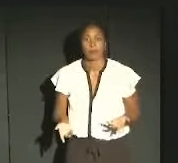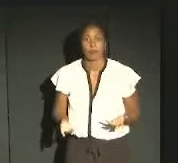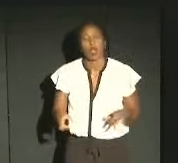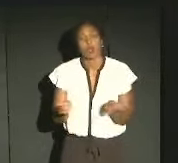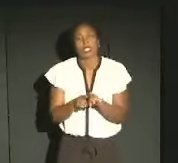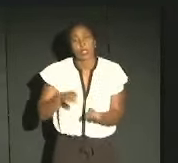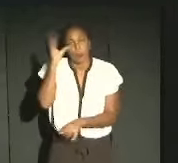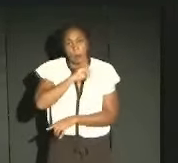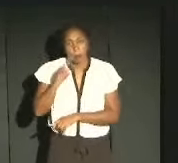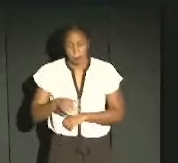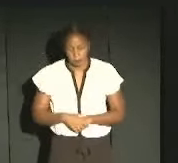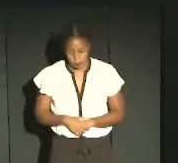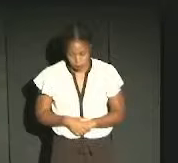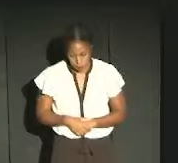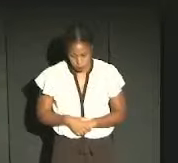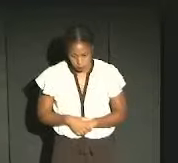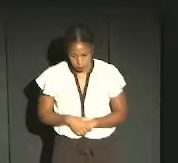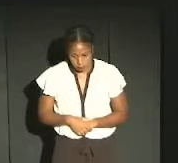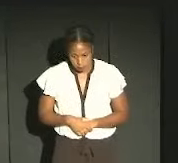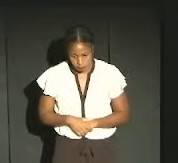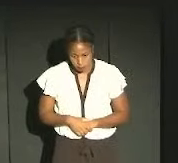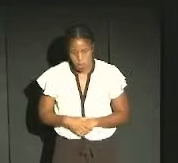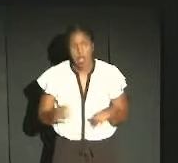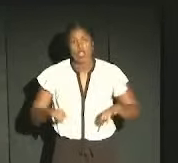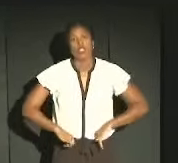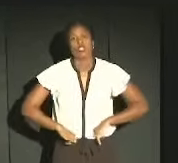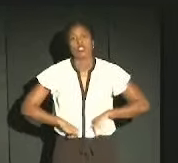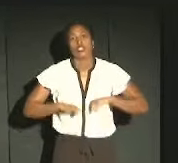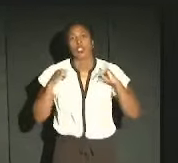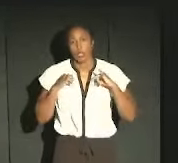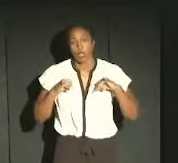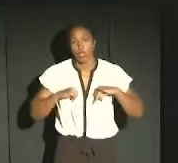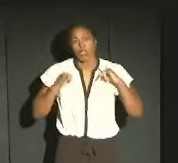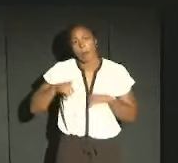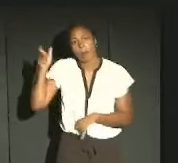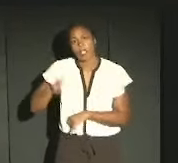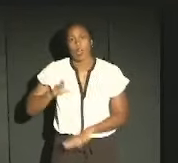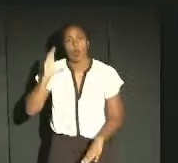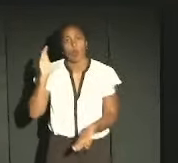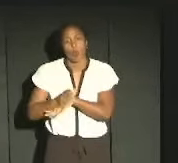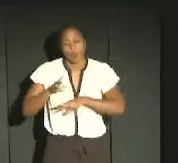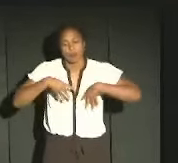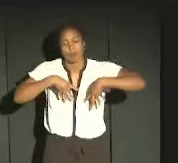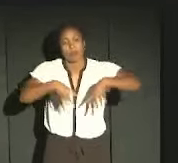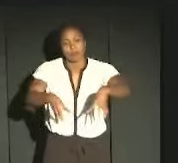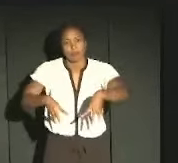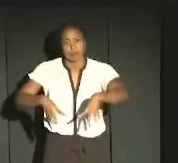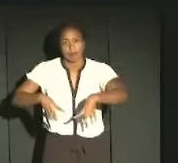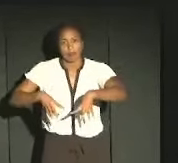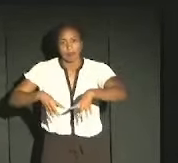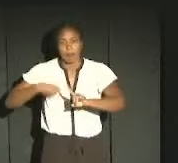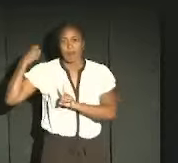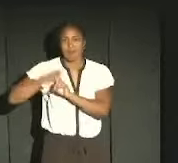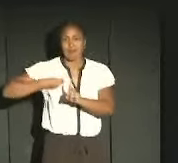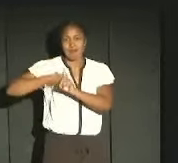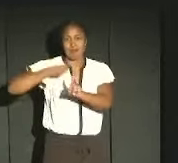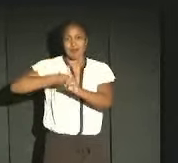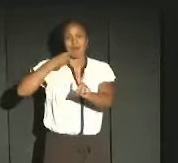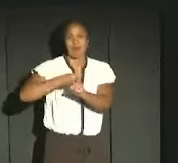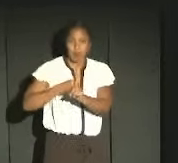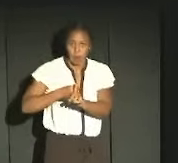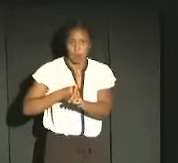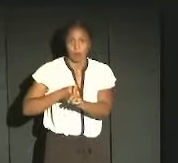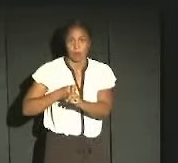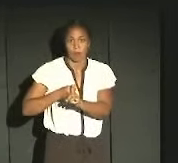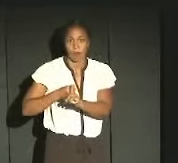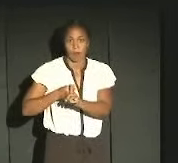oublié Kier qui est ce jeune militant anti clur desconne qui a été tabassé parce qu'il essayait de protéger sa mère qui